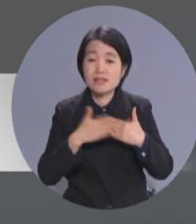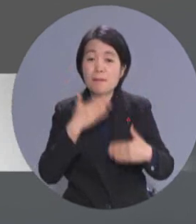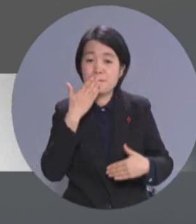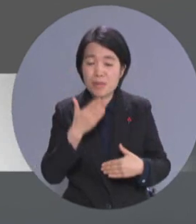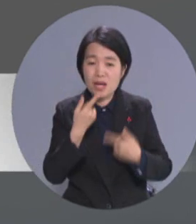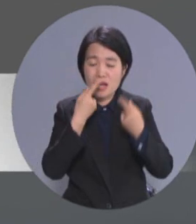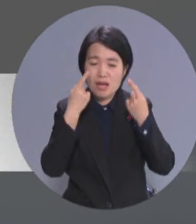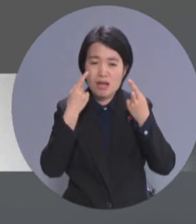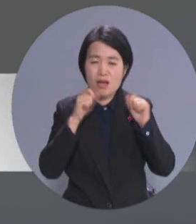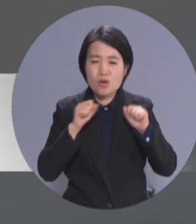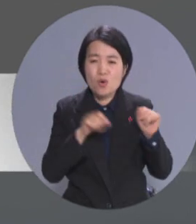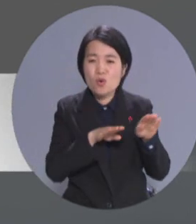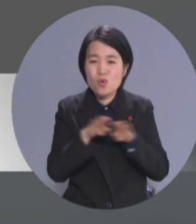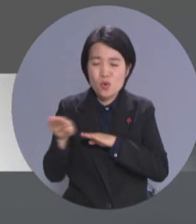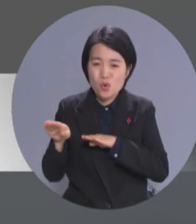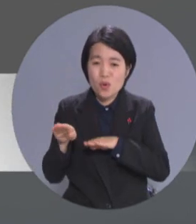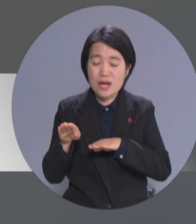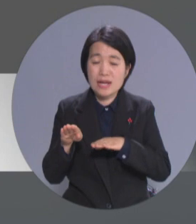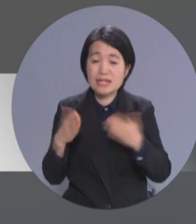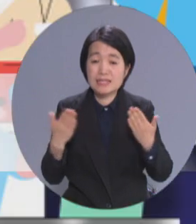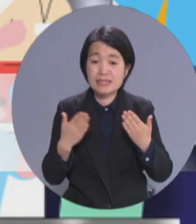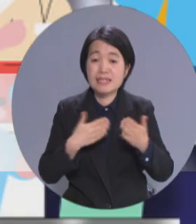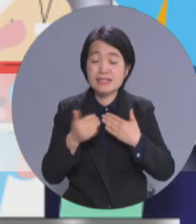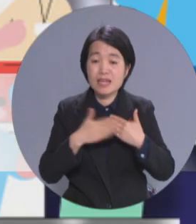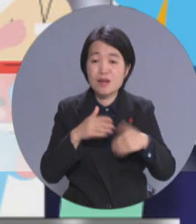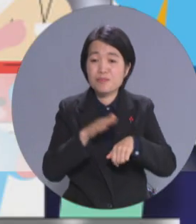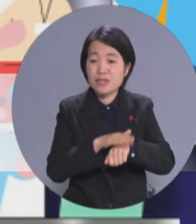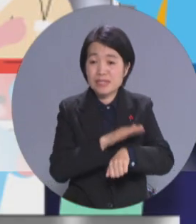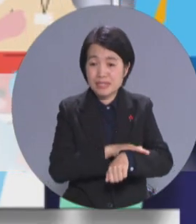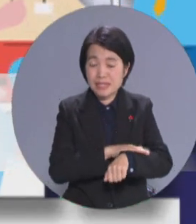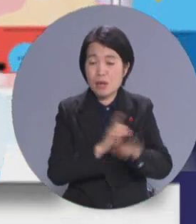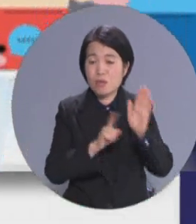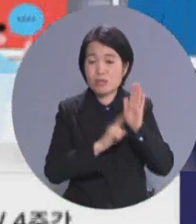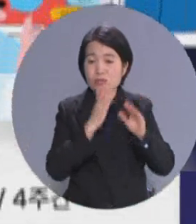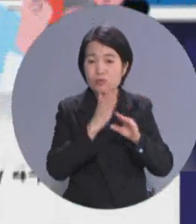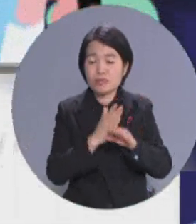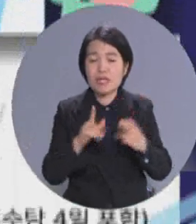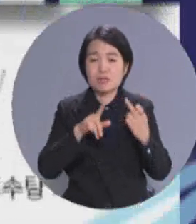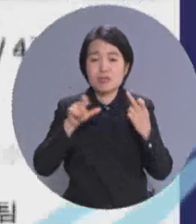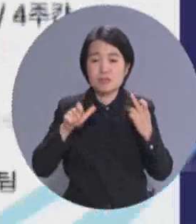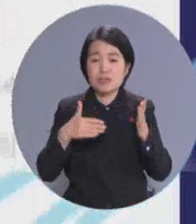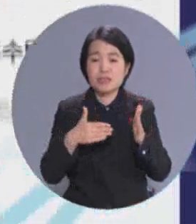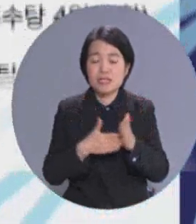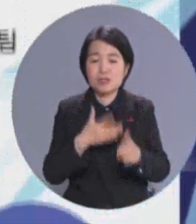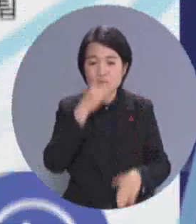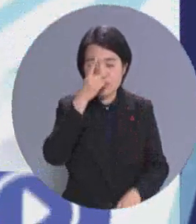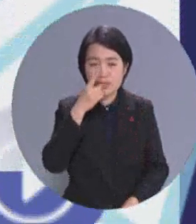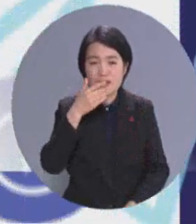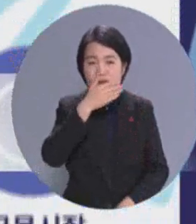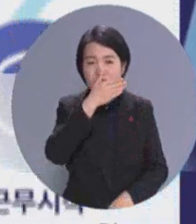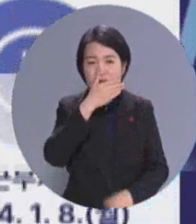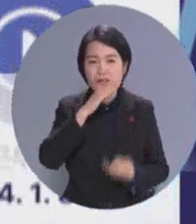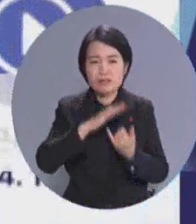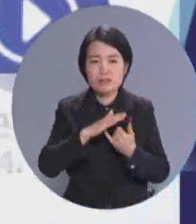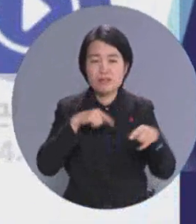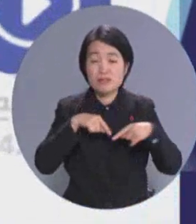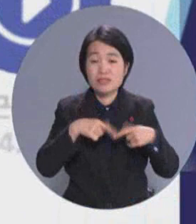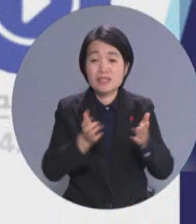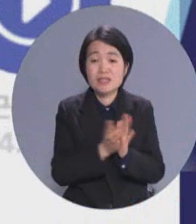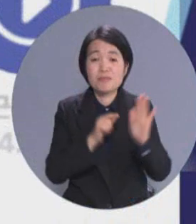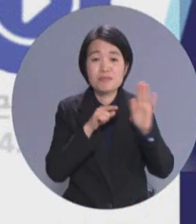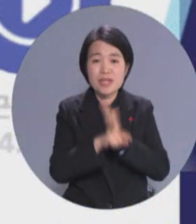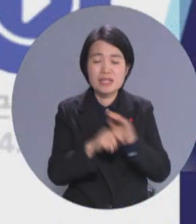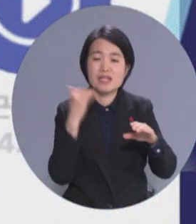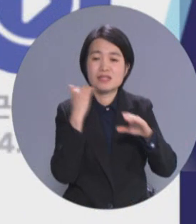겨울방학 직장 체험 연수생을 모집합니다 모집 기간은 오는 15일까지며 순천시 청년 정책 팀을 방문하거나